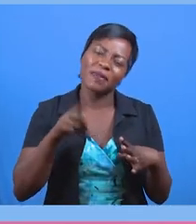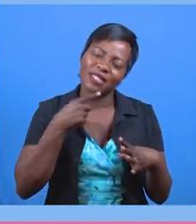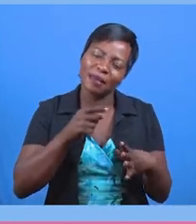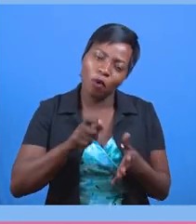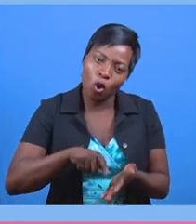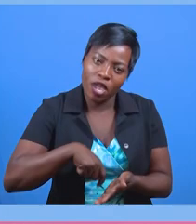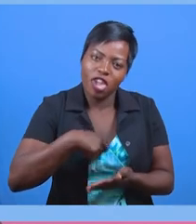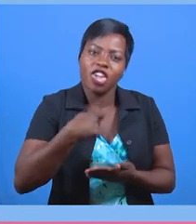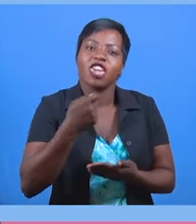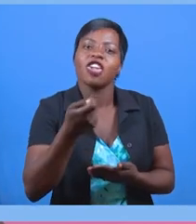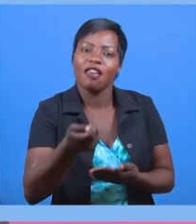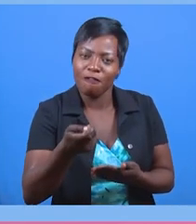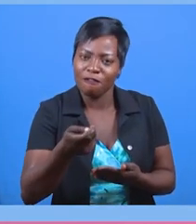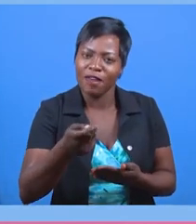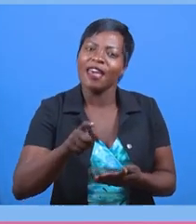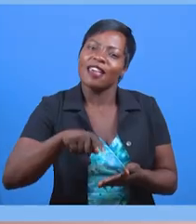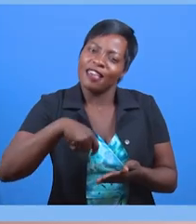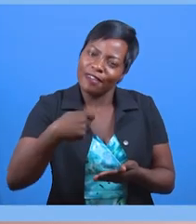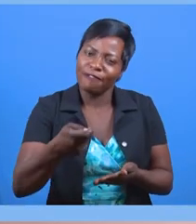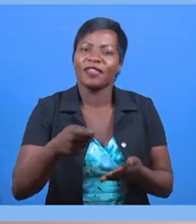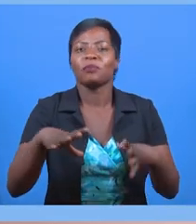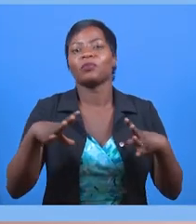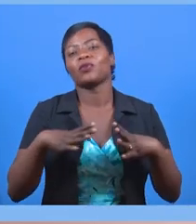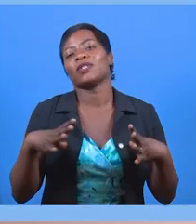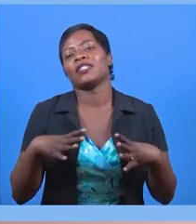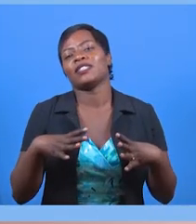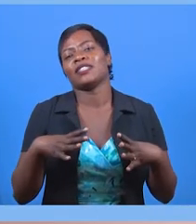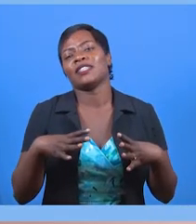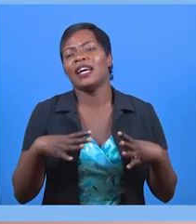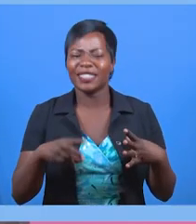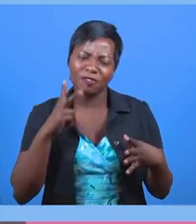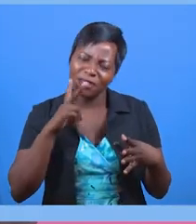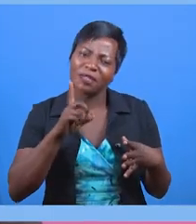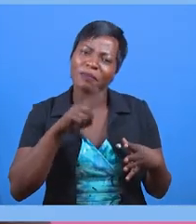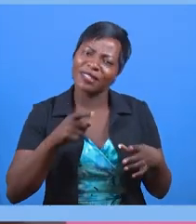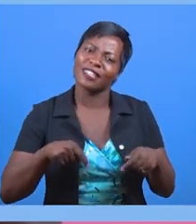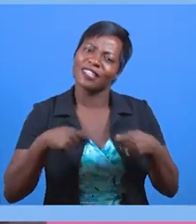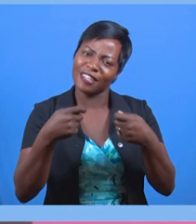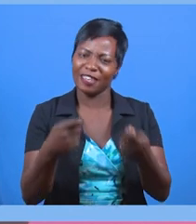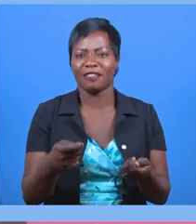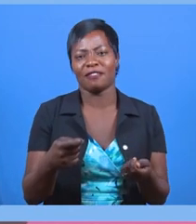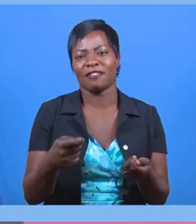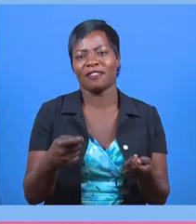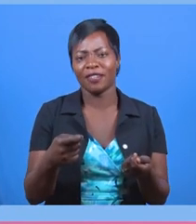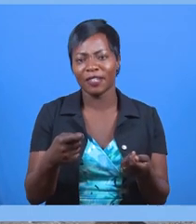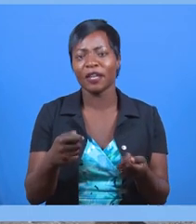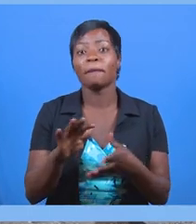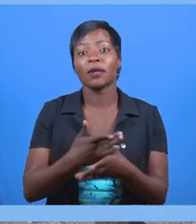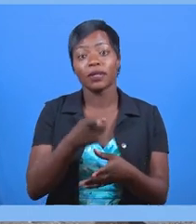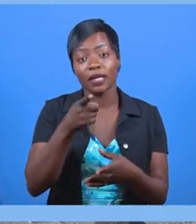ndeyekuziva kuti kupa kwakakosha kuMuyenzi nekuti ndiyo pfungwa